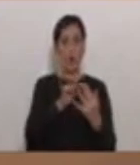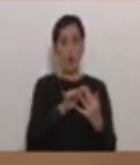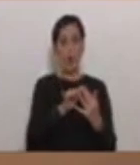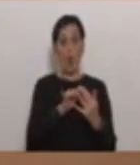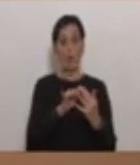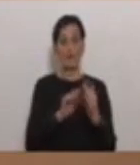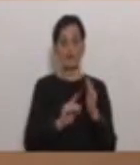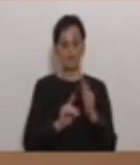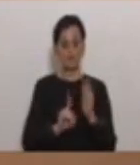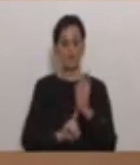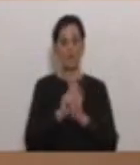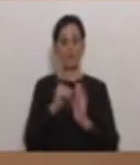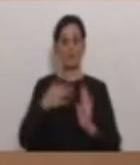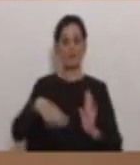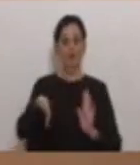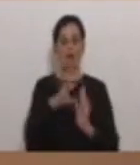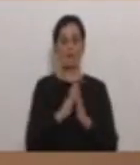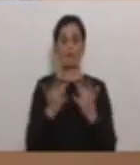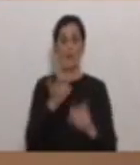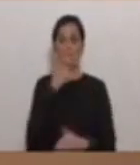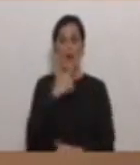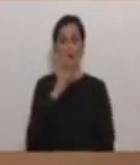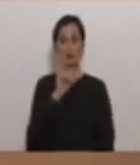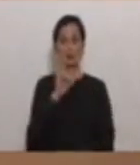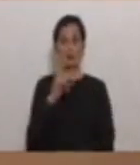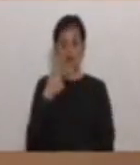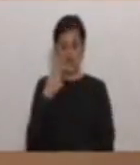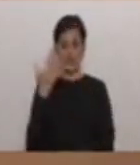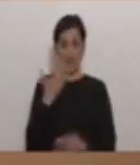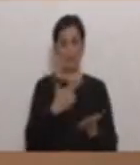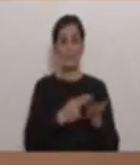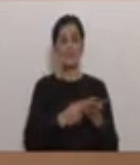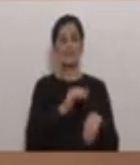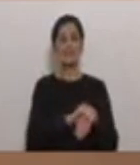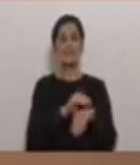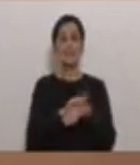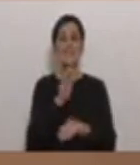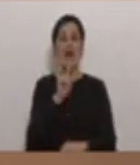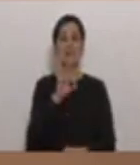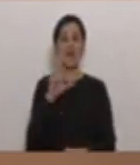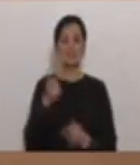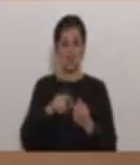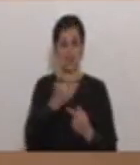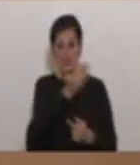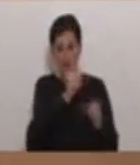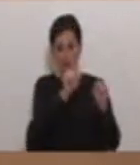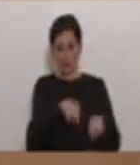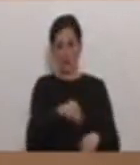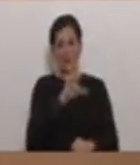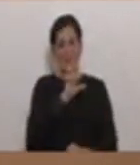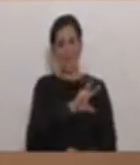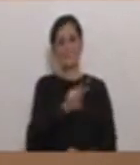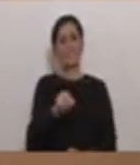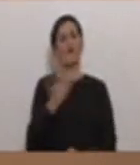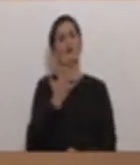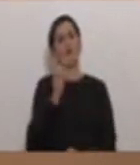თხოვდა საქართველოს. ბატონო სოზარ, თქვენ მტკიცებულებები გიორგი ვაშაძესთან დაკავშირებით ახლა გაკითხებით. თქვენ შეგიძლიათ დაასახელოთ რომელი